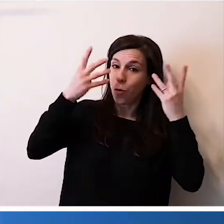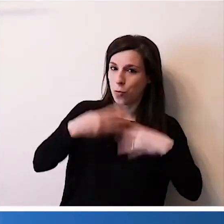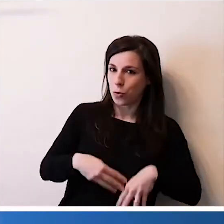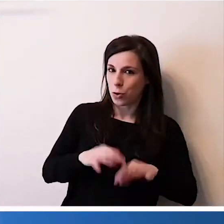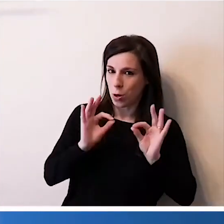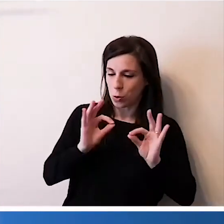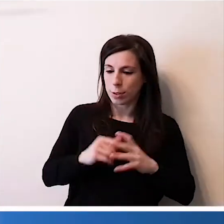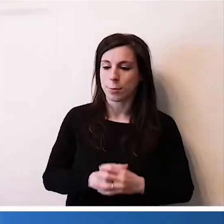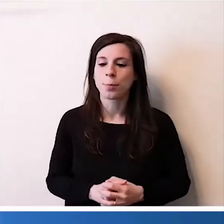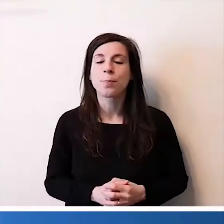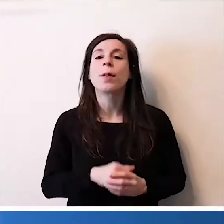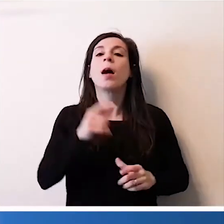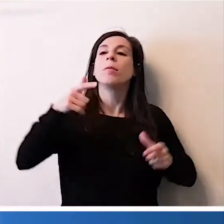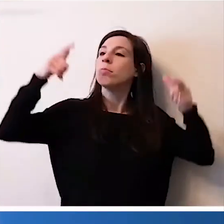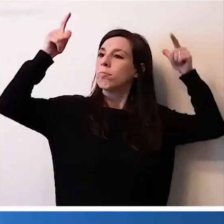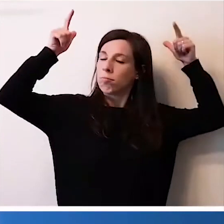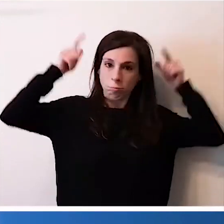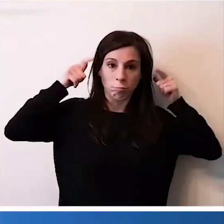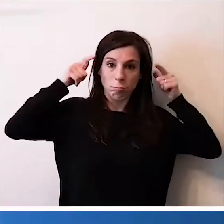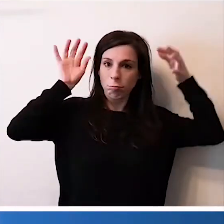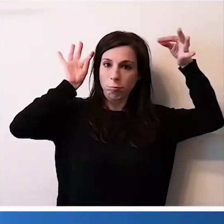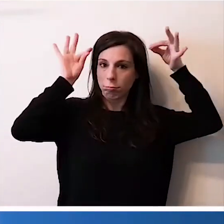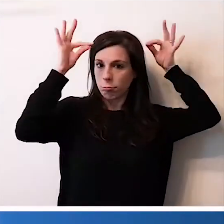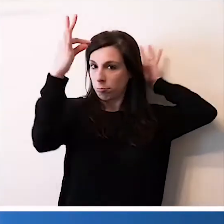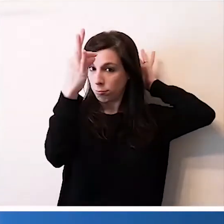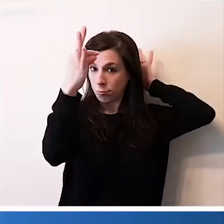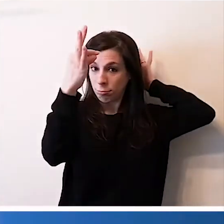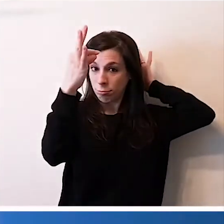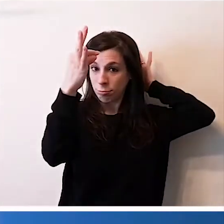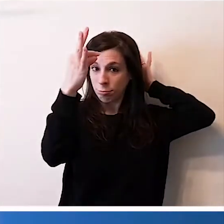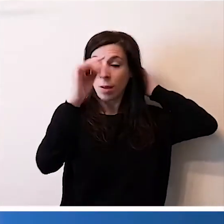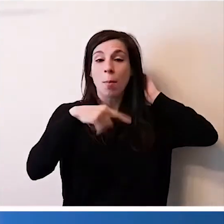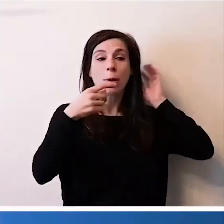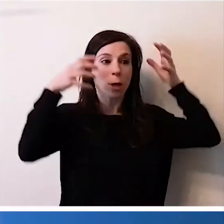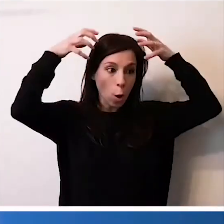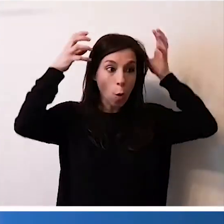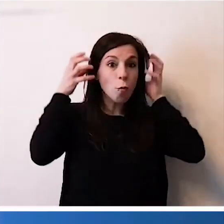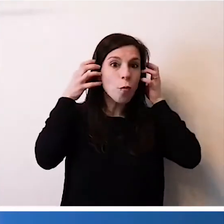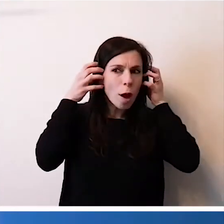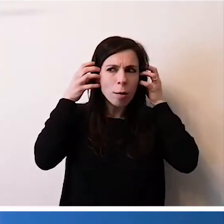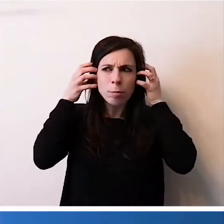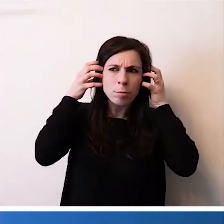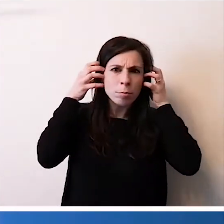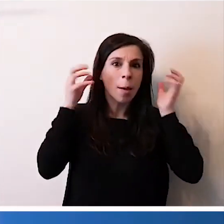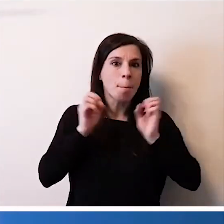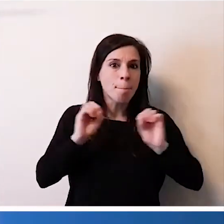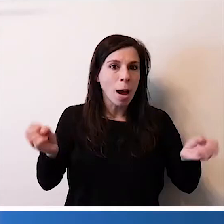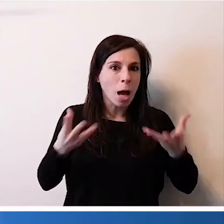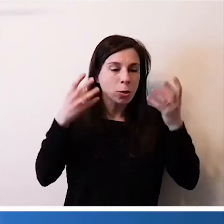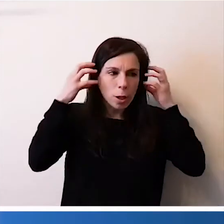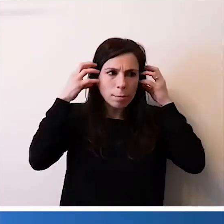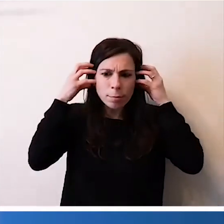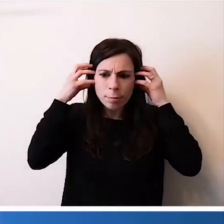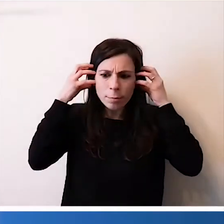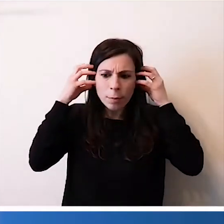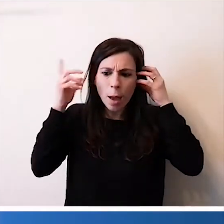così: che te te lo metti, te lo giri, e poi c'è la cuffia magica, e poi con